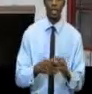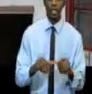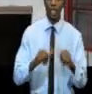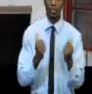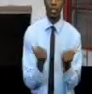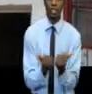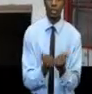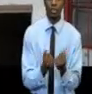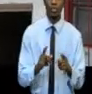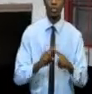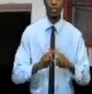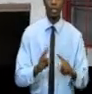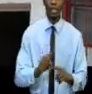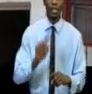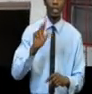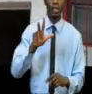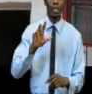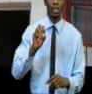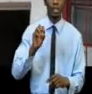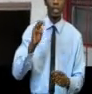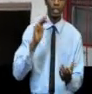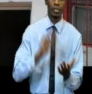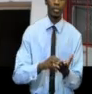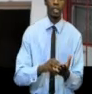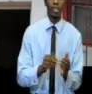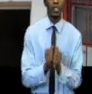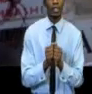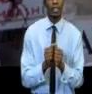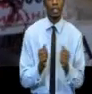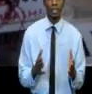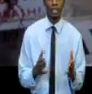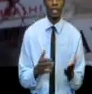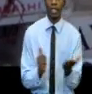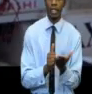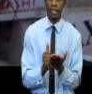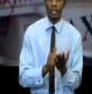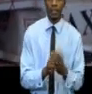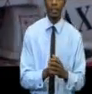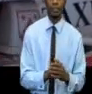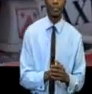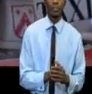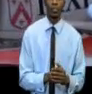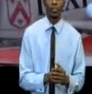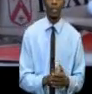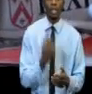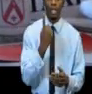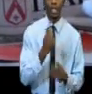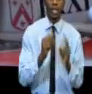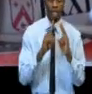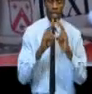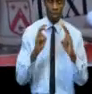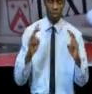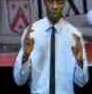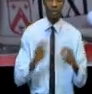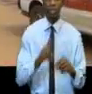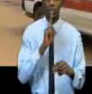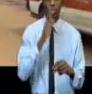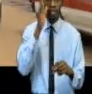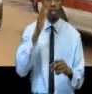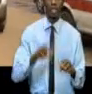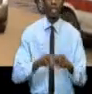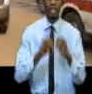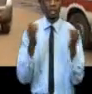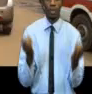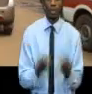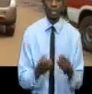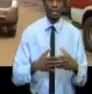Et selon les services urbains de transport, un contrôle sévère et rigoureux sera organisé après le recyclage sur